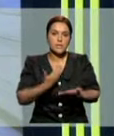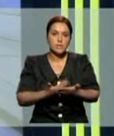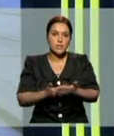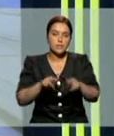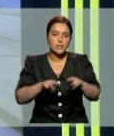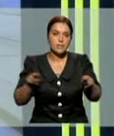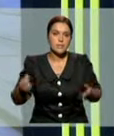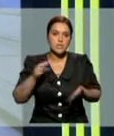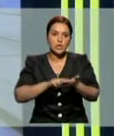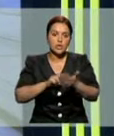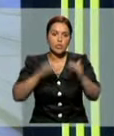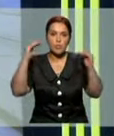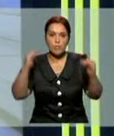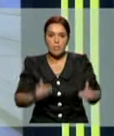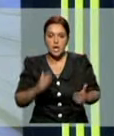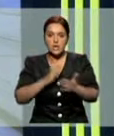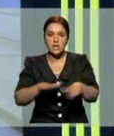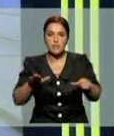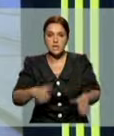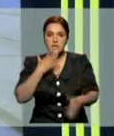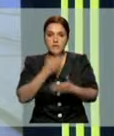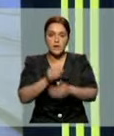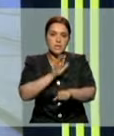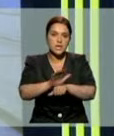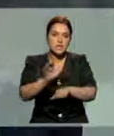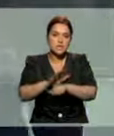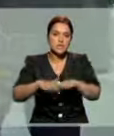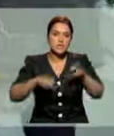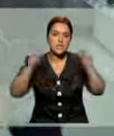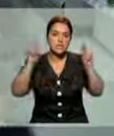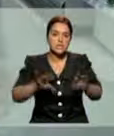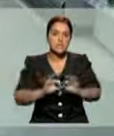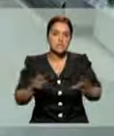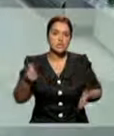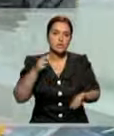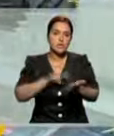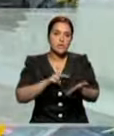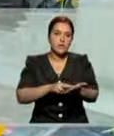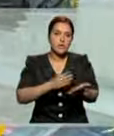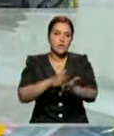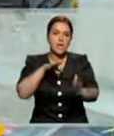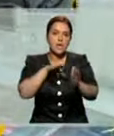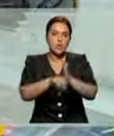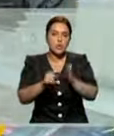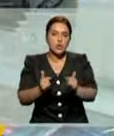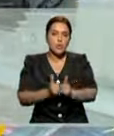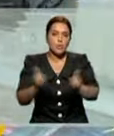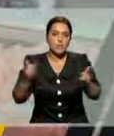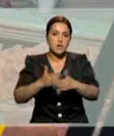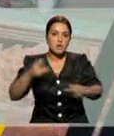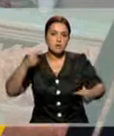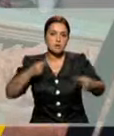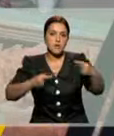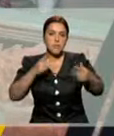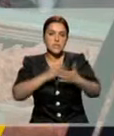в Петропавловске цены упали на продукцию местного производства. Эксперты говорят, на ценовую политику влияет возросшая конкуренция,